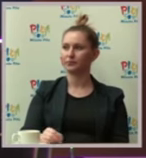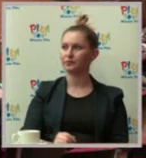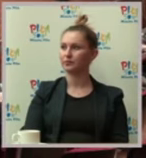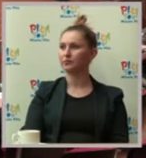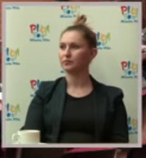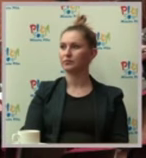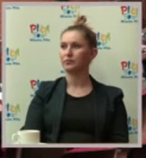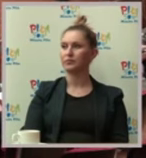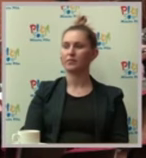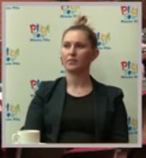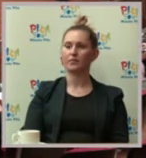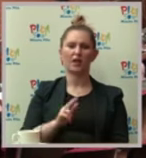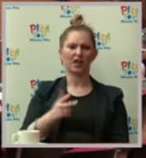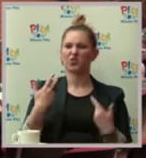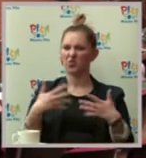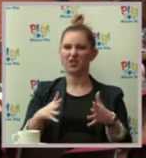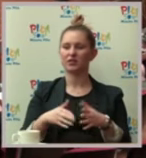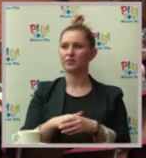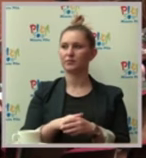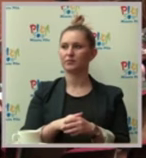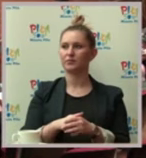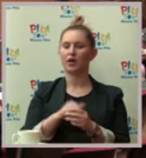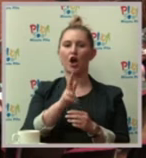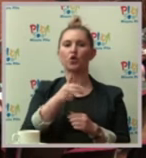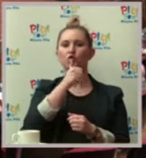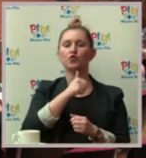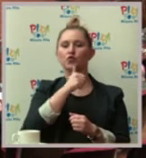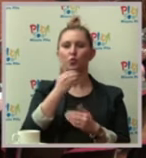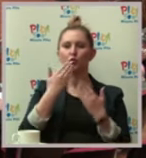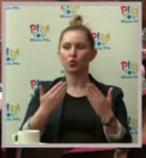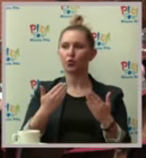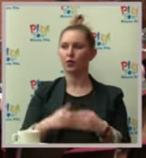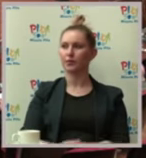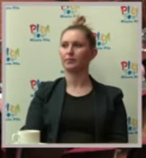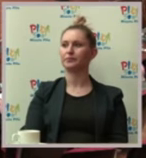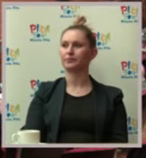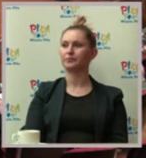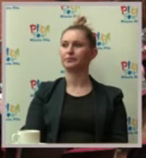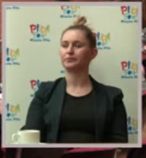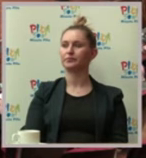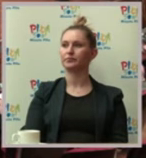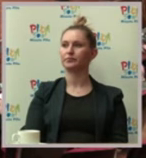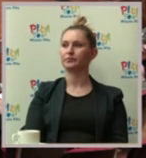przycisku. Dziękuję. Kto jest przeciw? Dziękuję. Kto się wstrzymał? Dziękuję.